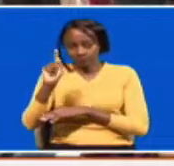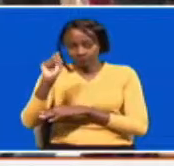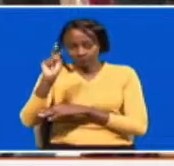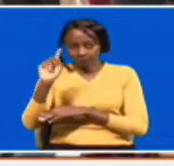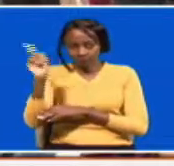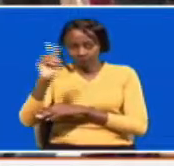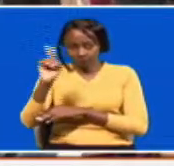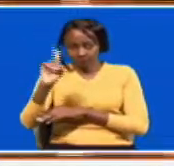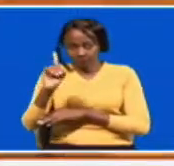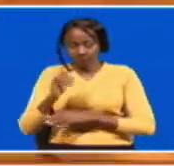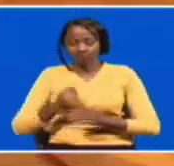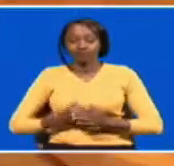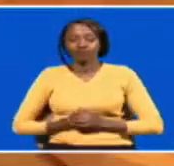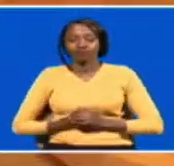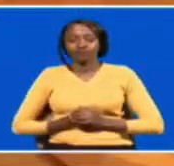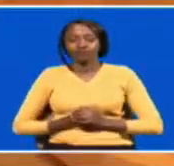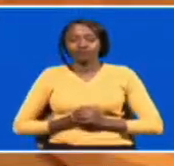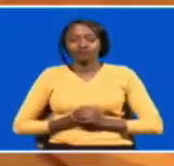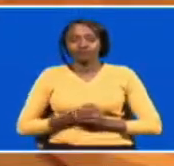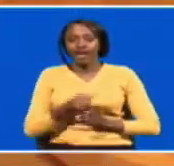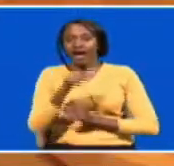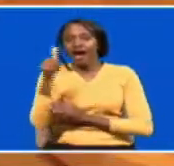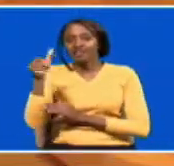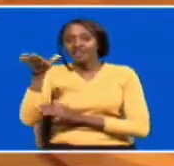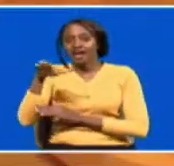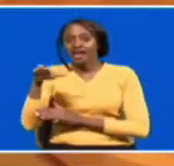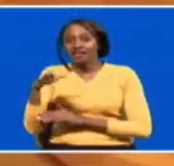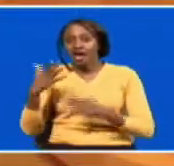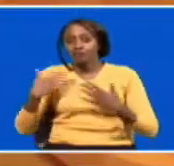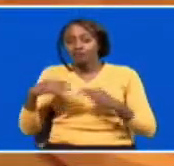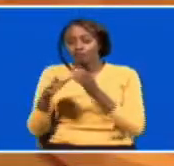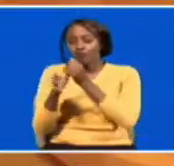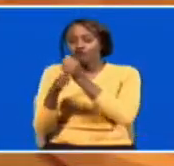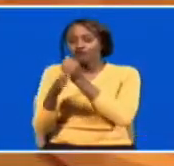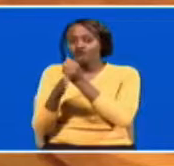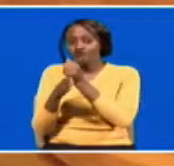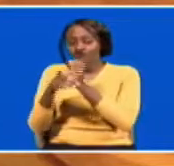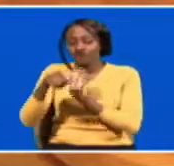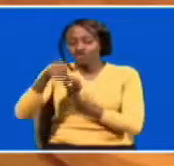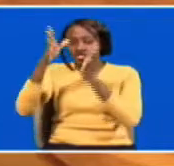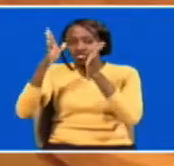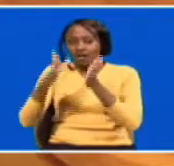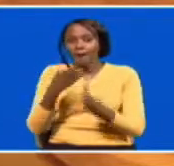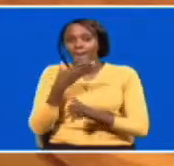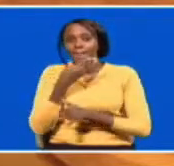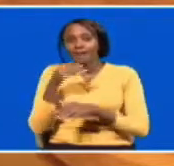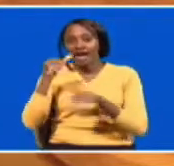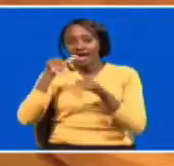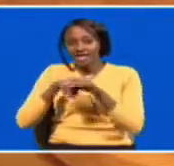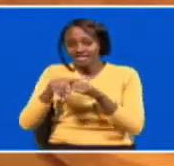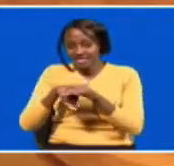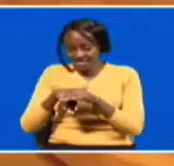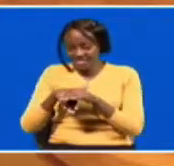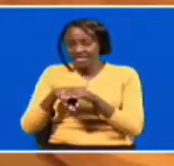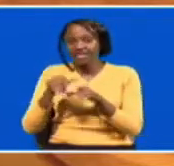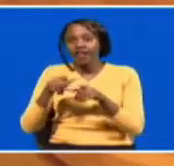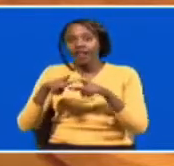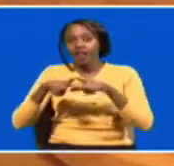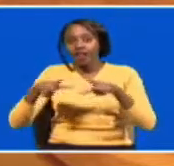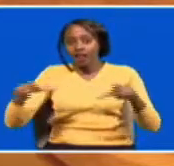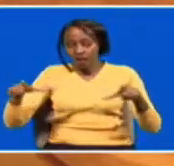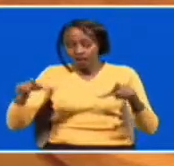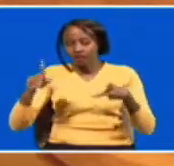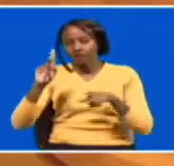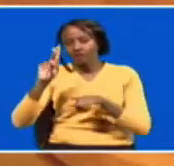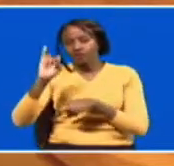News Nairobi. Kwingineko, wafugaji wa samaki wa vizimba katika ufukwe wa Dunga katika ziwa Victoria